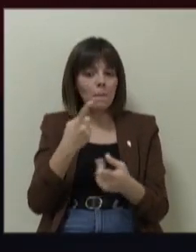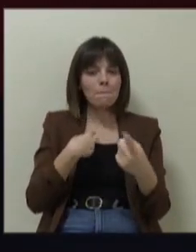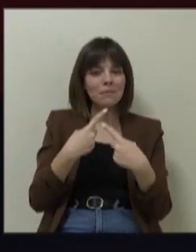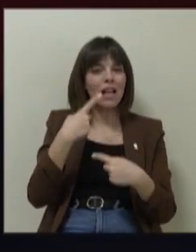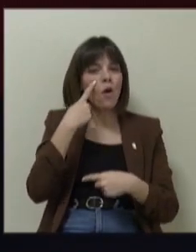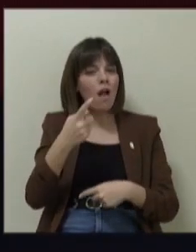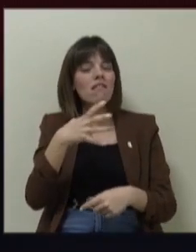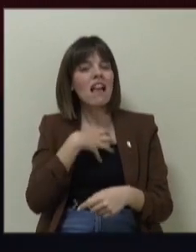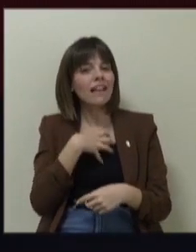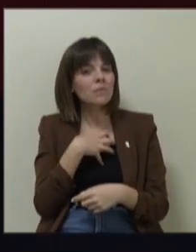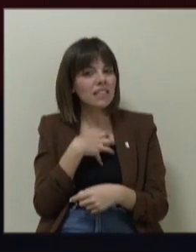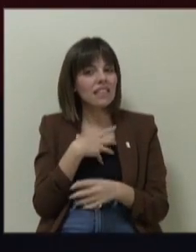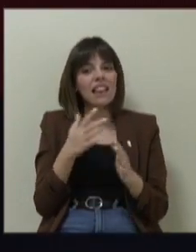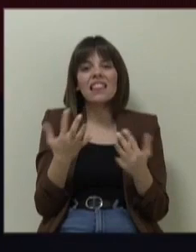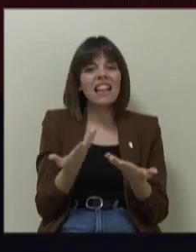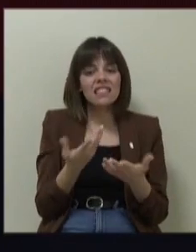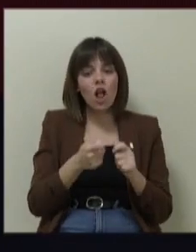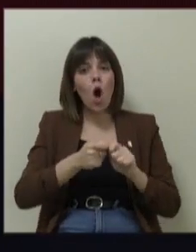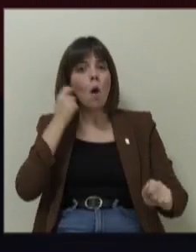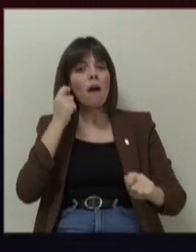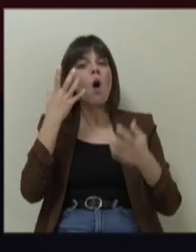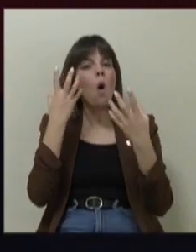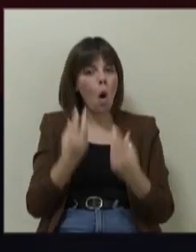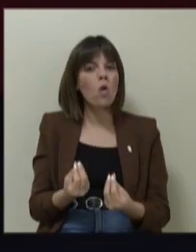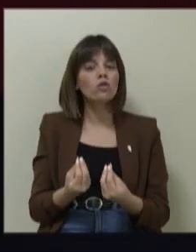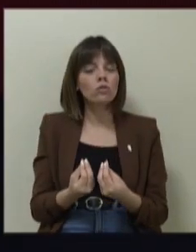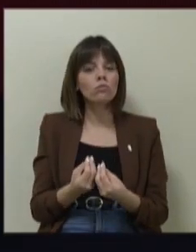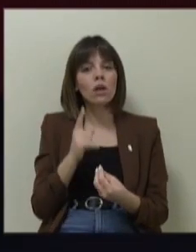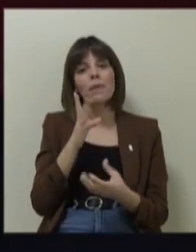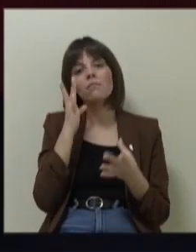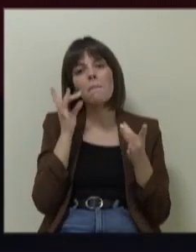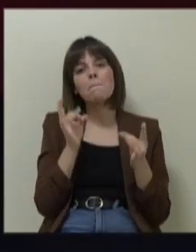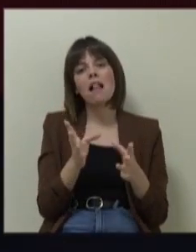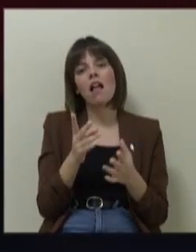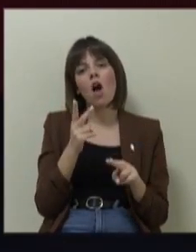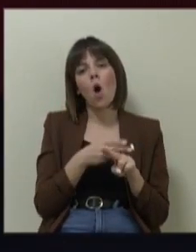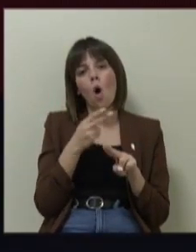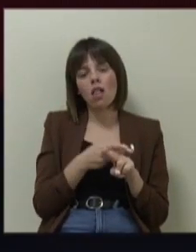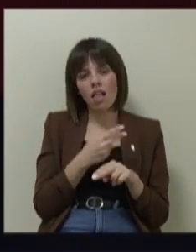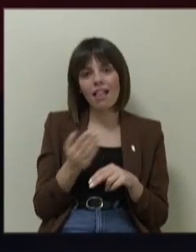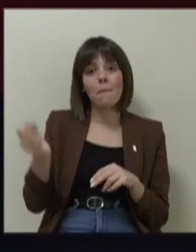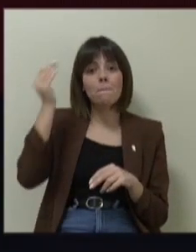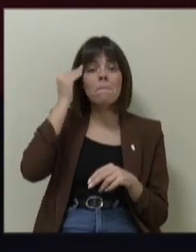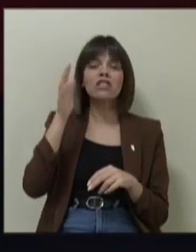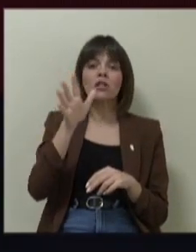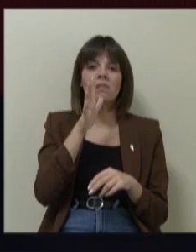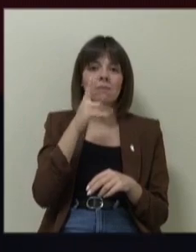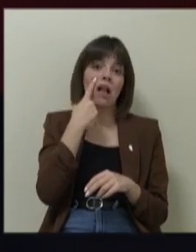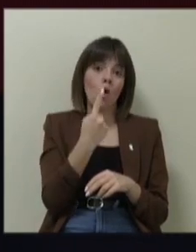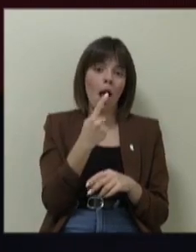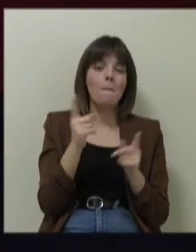birbirimizden kendimizi ne kadar kopardığımızın bir somut bir örneği, temel bilimlere dair yaptığımız